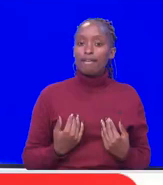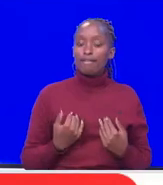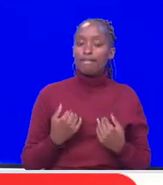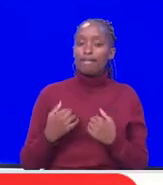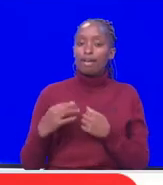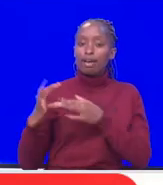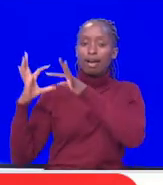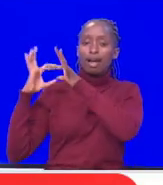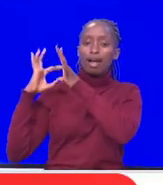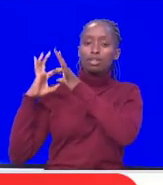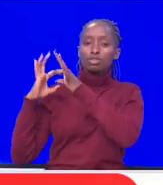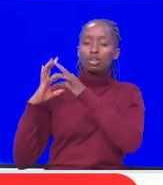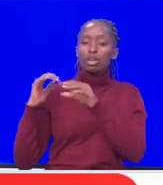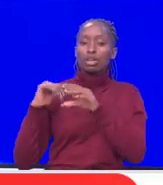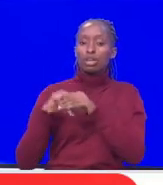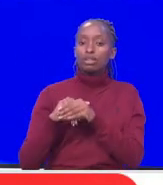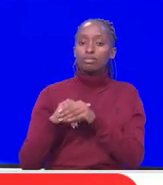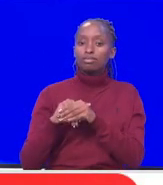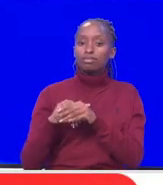ya jamii.